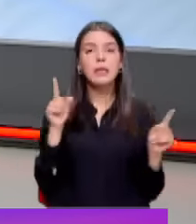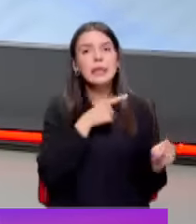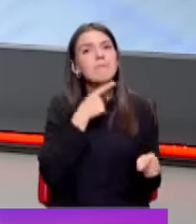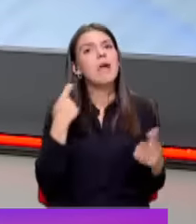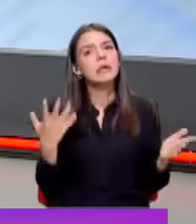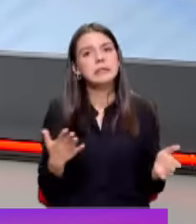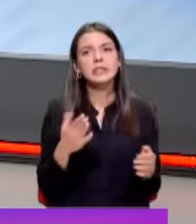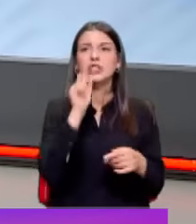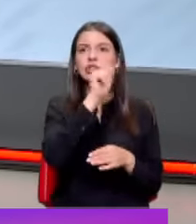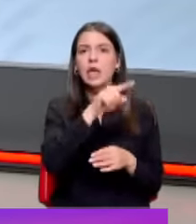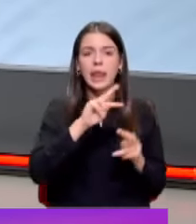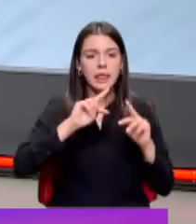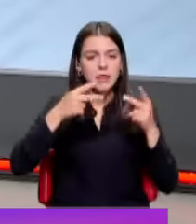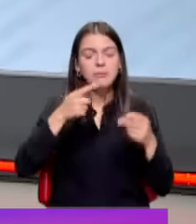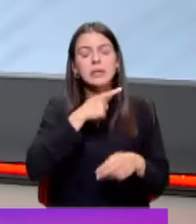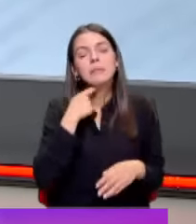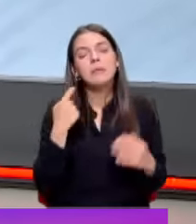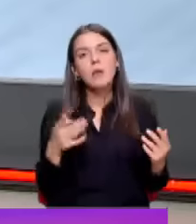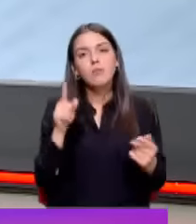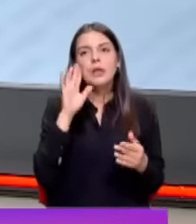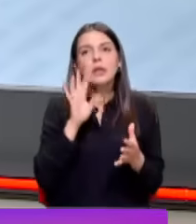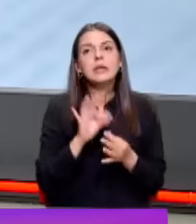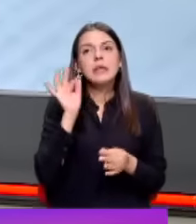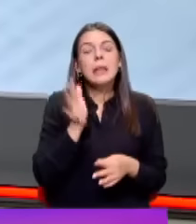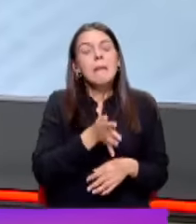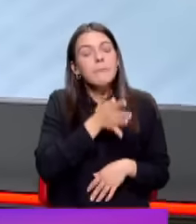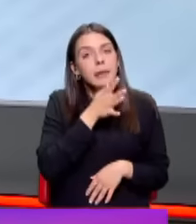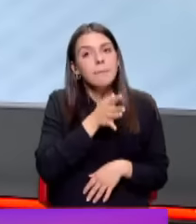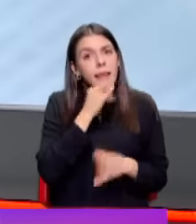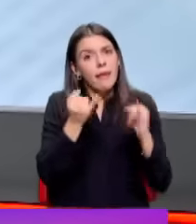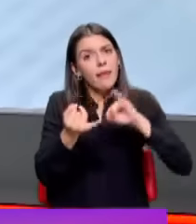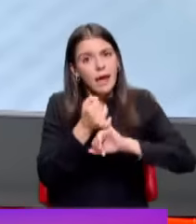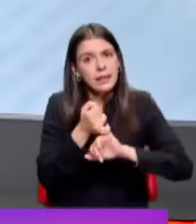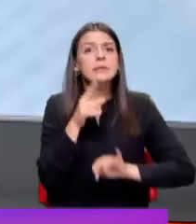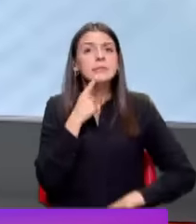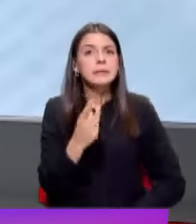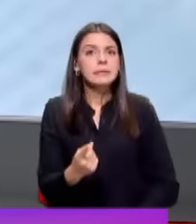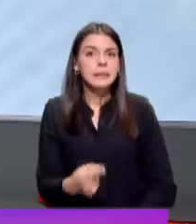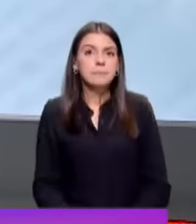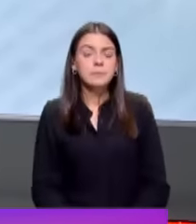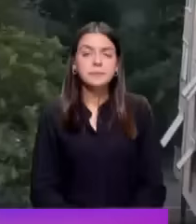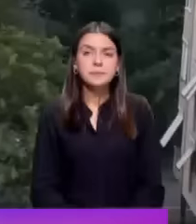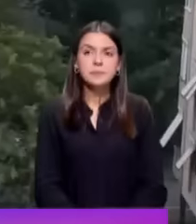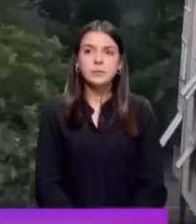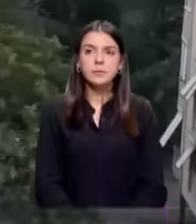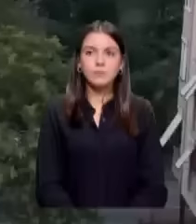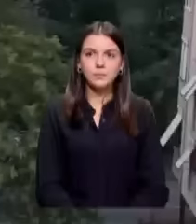şehir değiştirmek imkansız. Bu insanlar bile bile lades mi desin?